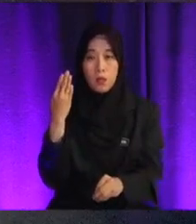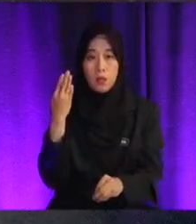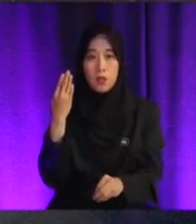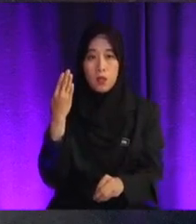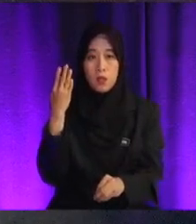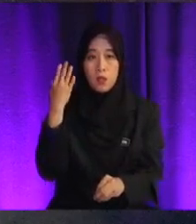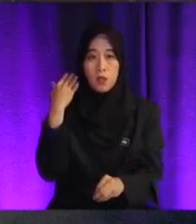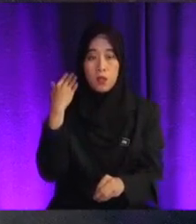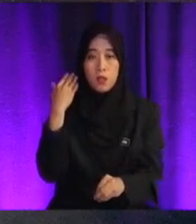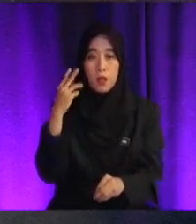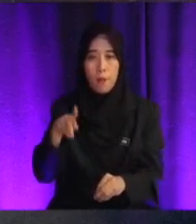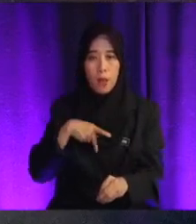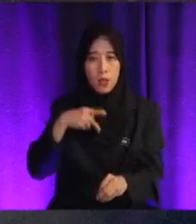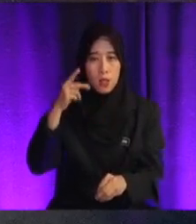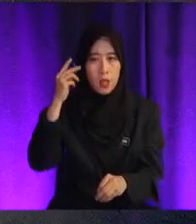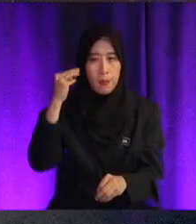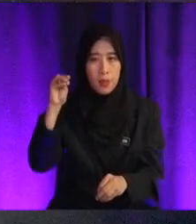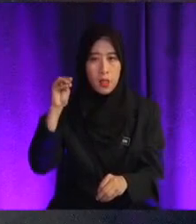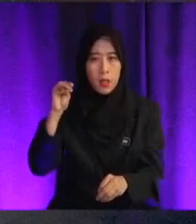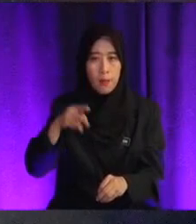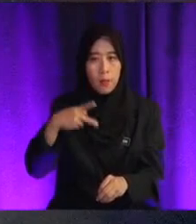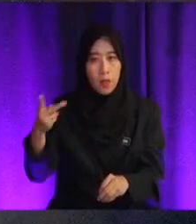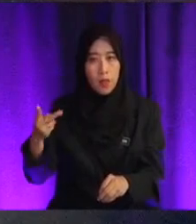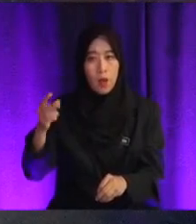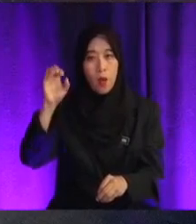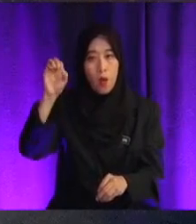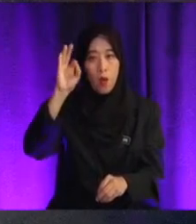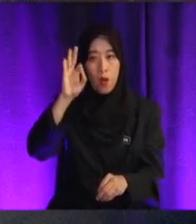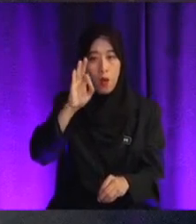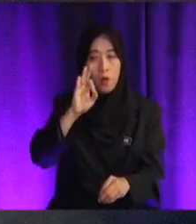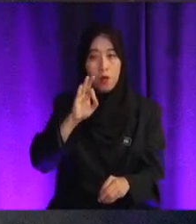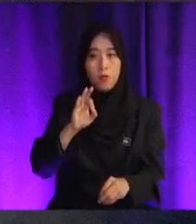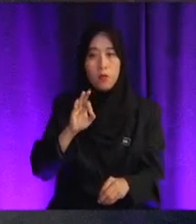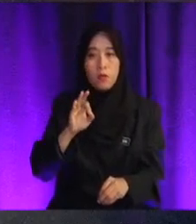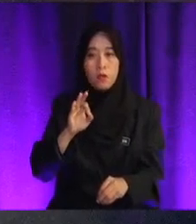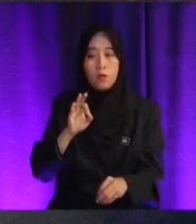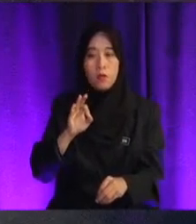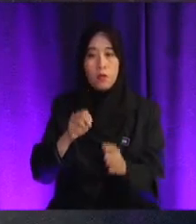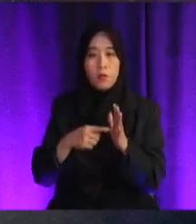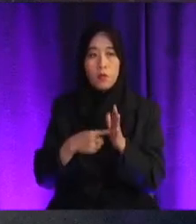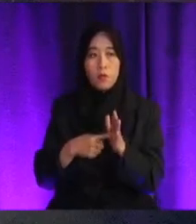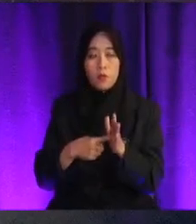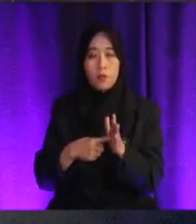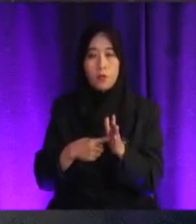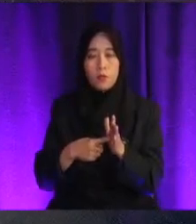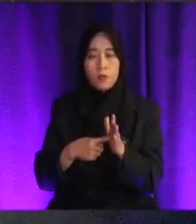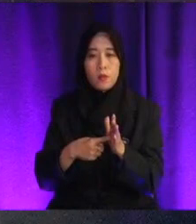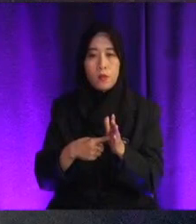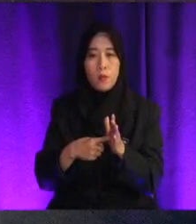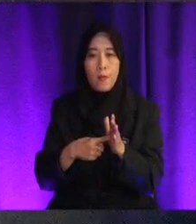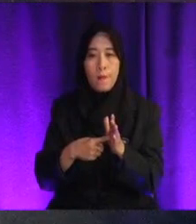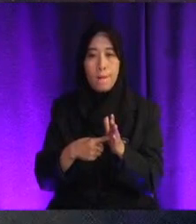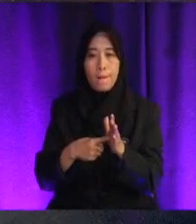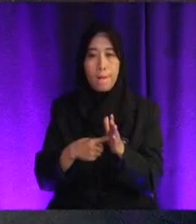kena pastikan meter pelbagai dalam keadaan off dulu. So nak saya tunjukkan ke? boleh juga cikgu.